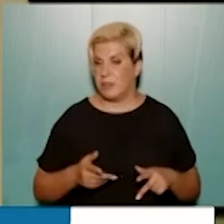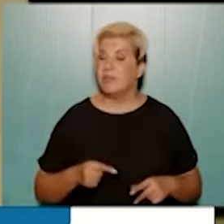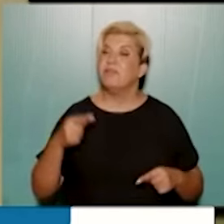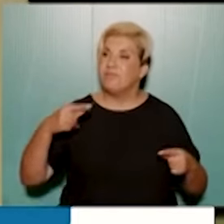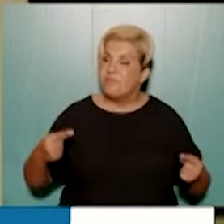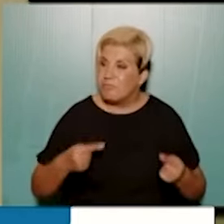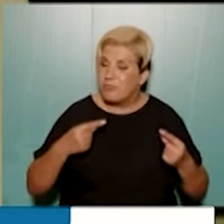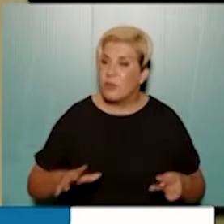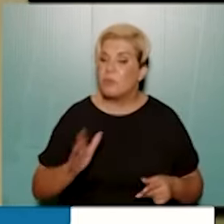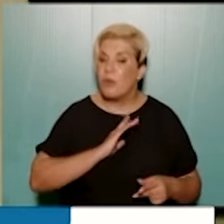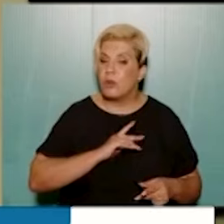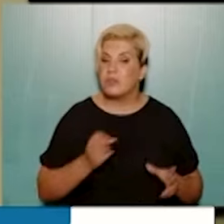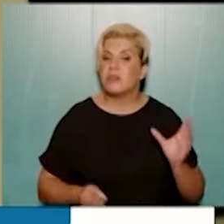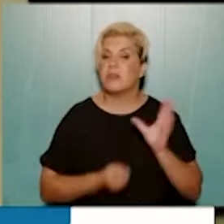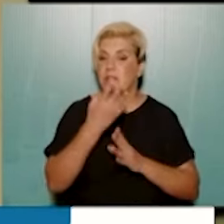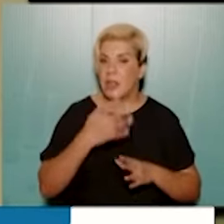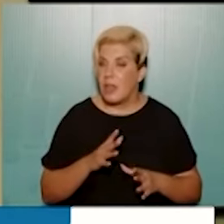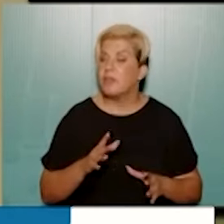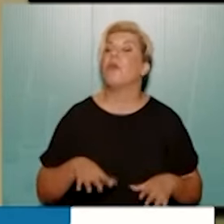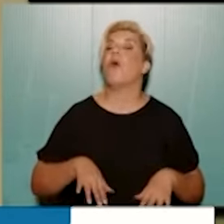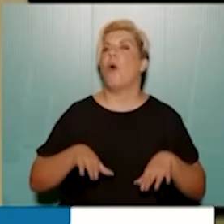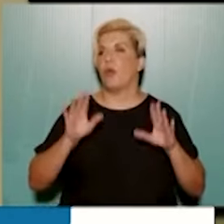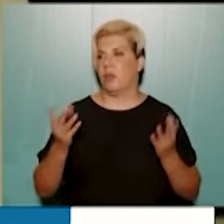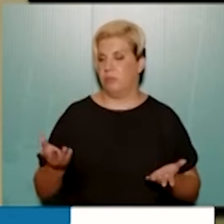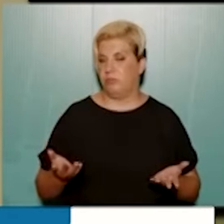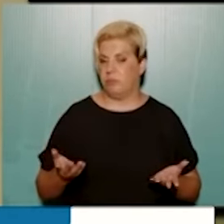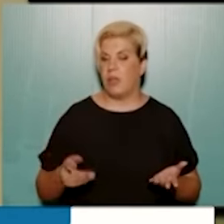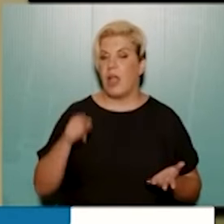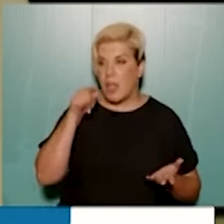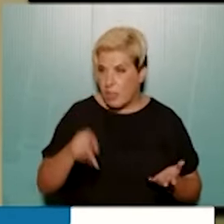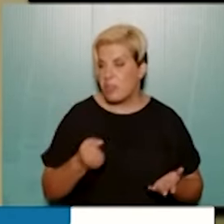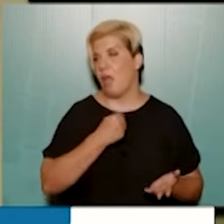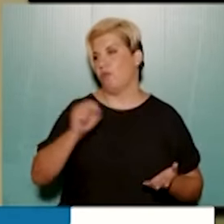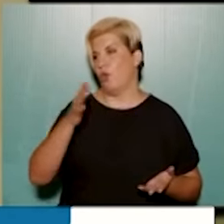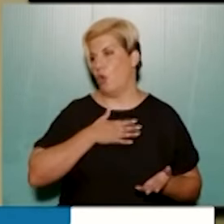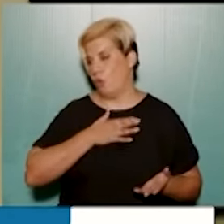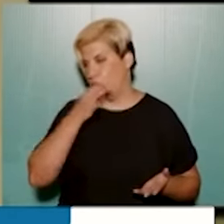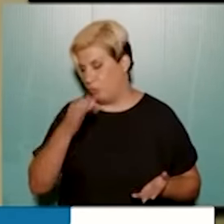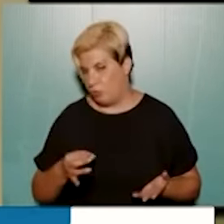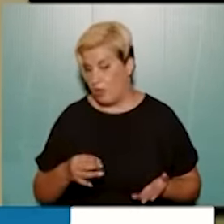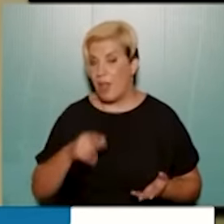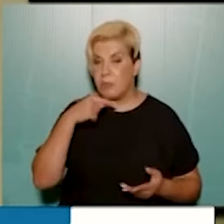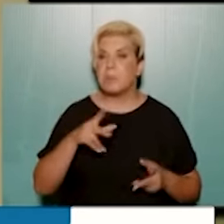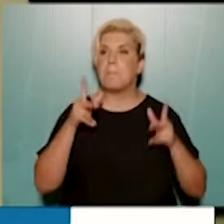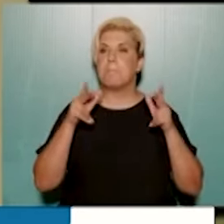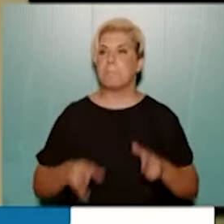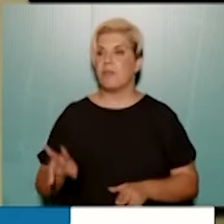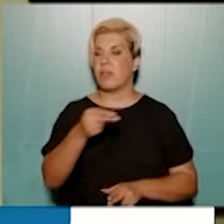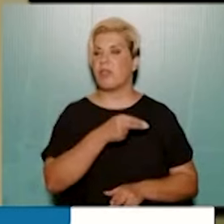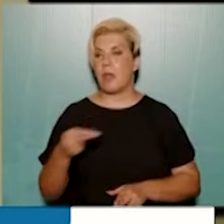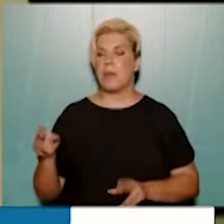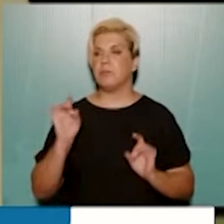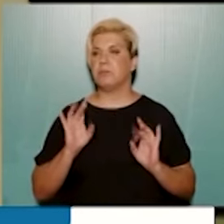πολίτες να διεκδικήσουν νέα σχολικά κτίρια. Όχι. Εκεί διαφωνούμε λοιπόν και γι' αυτό όσο μένετε αδρανεί σε αυτά τα